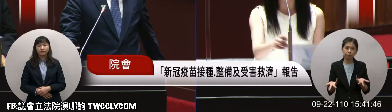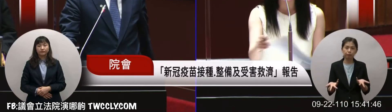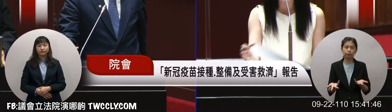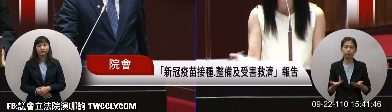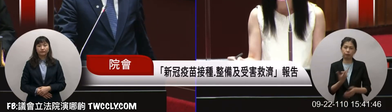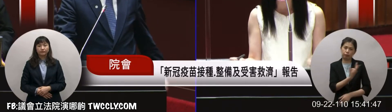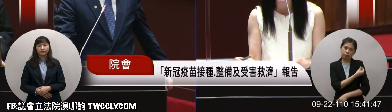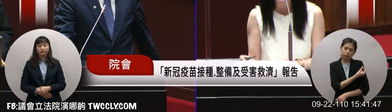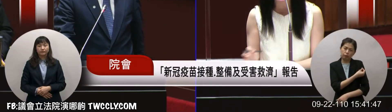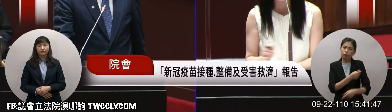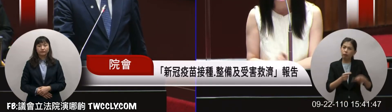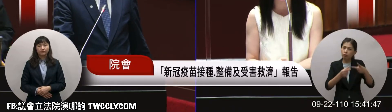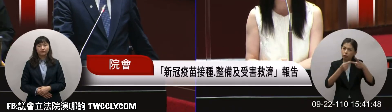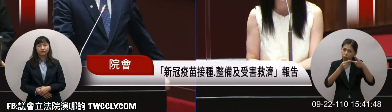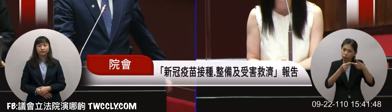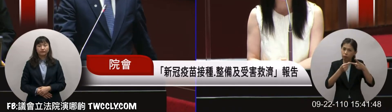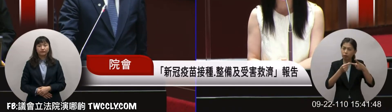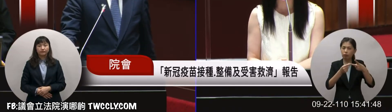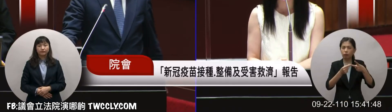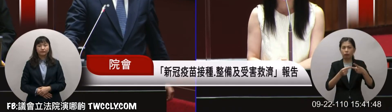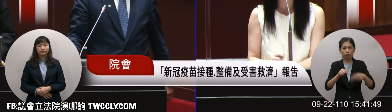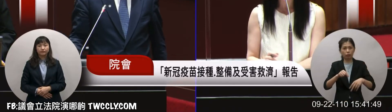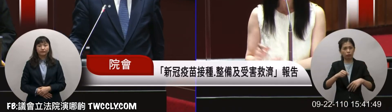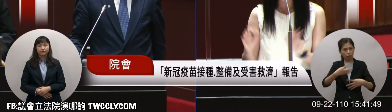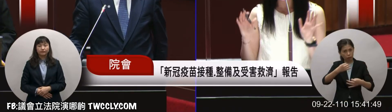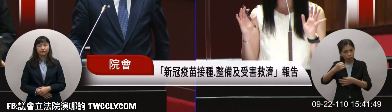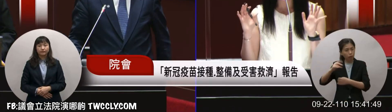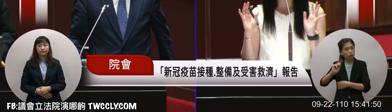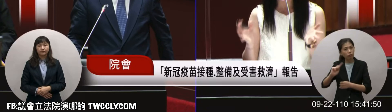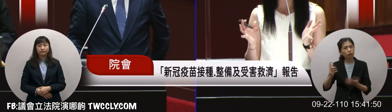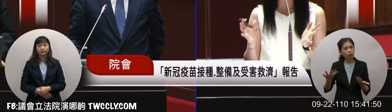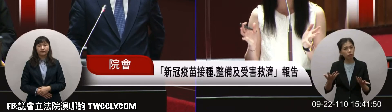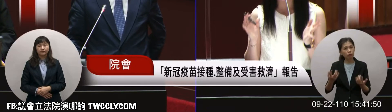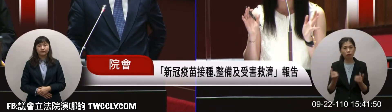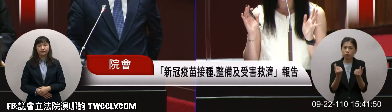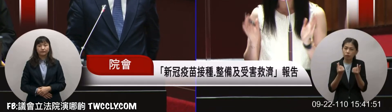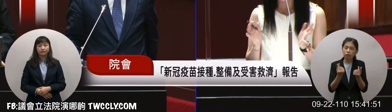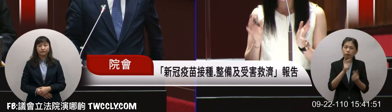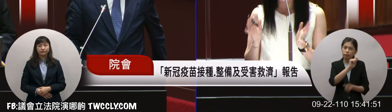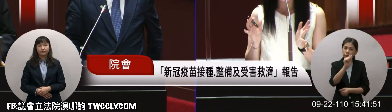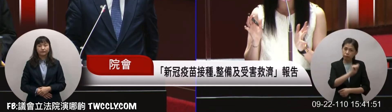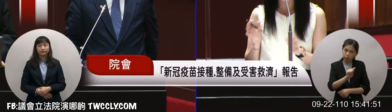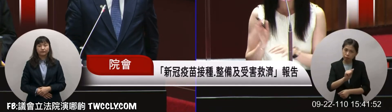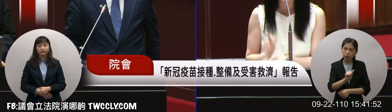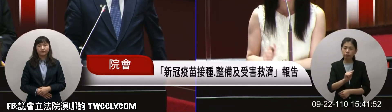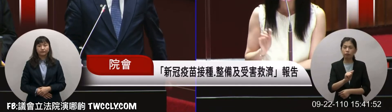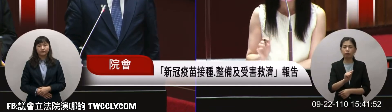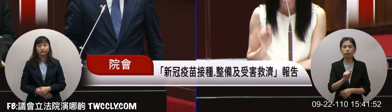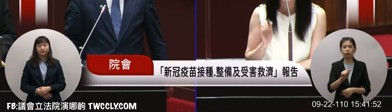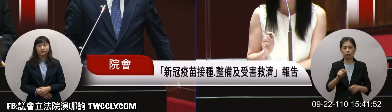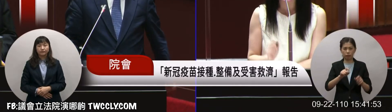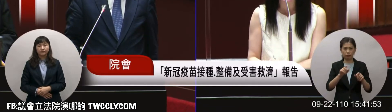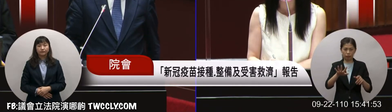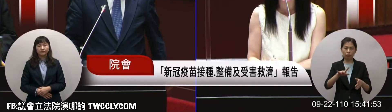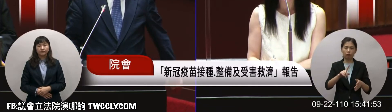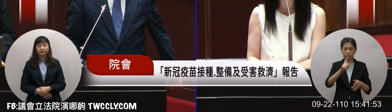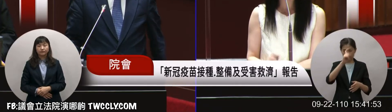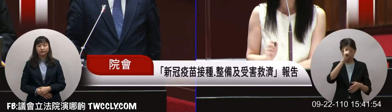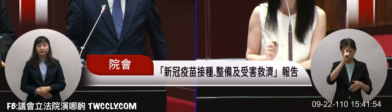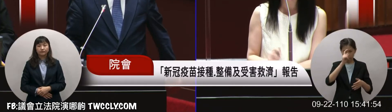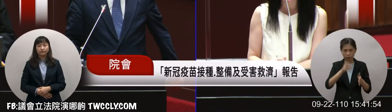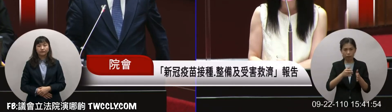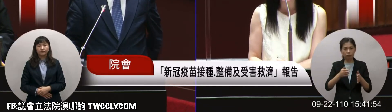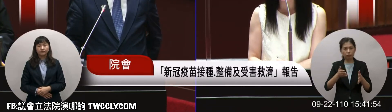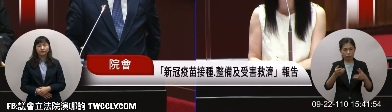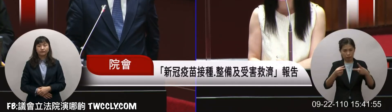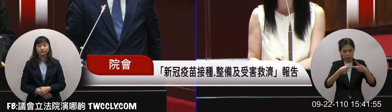疫苗的第二剂应该要在什么时间来施打？因为其实像 AZ 它的访单的建议是4到12周，那